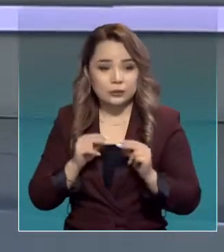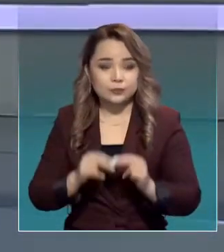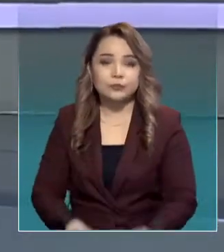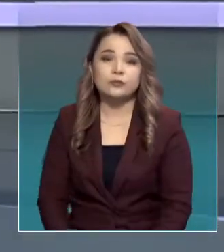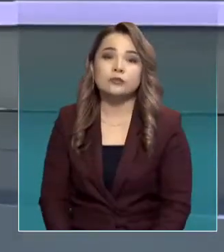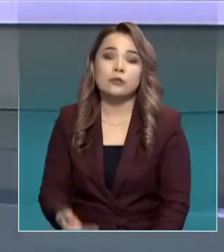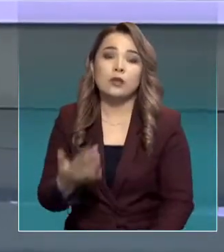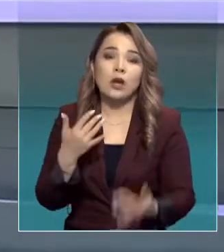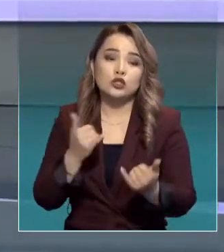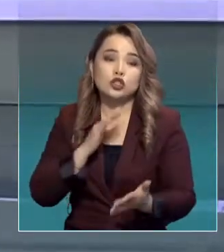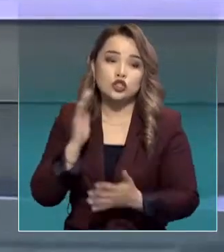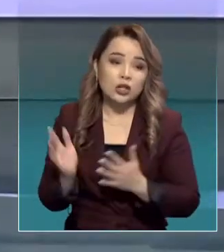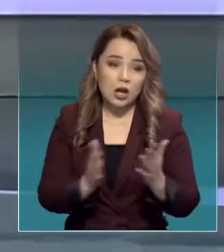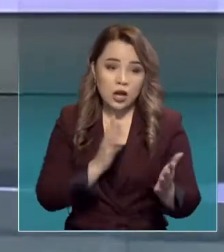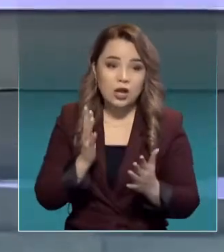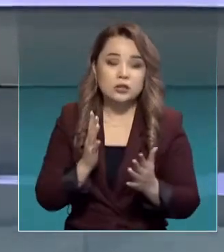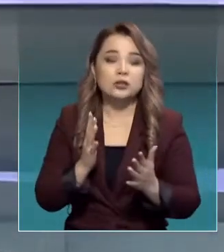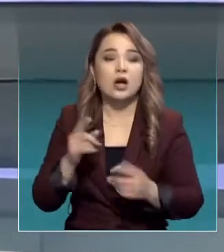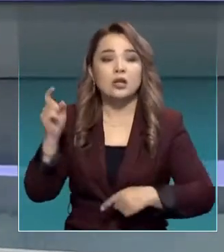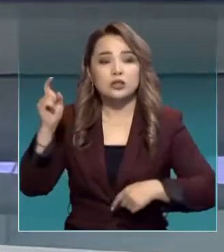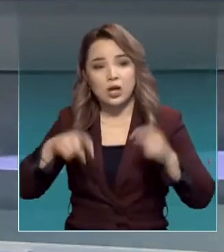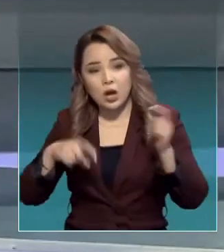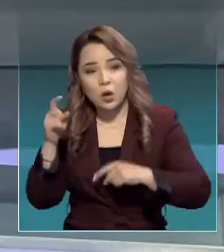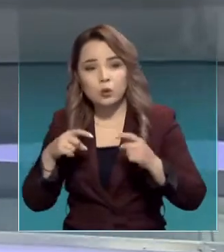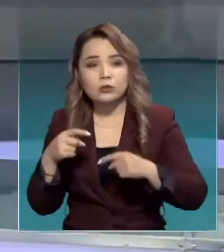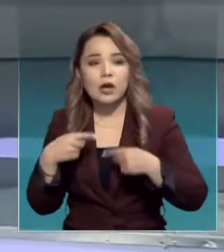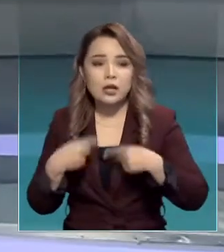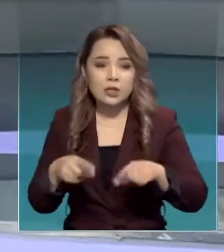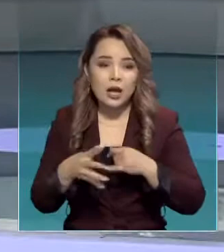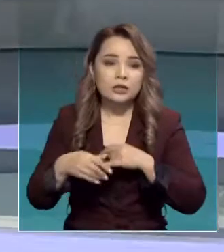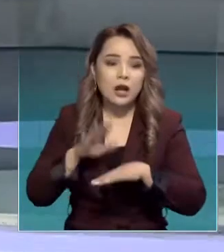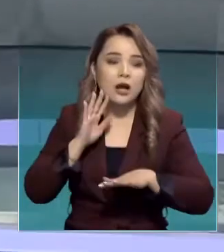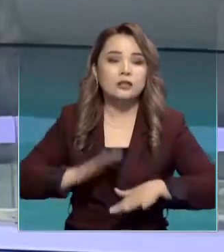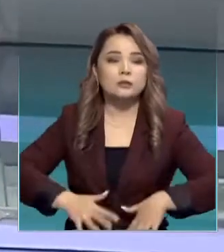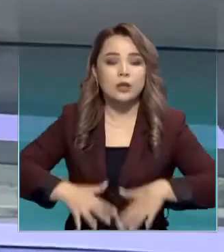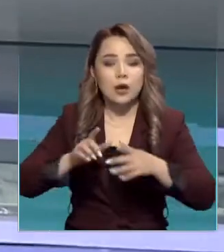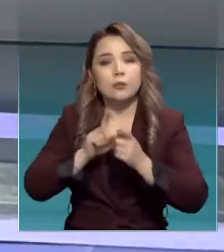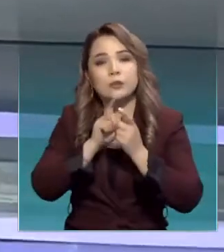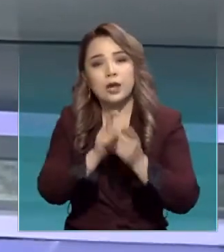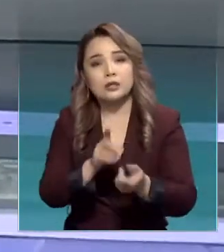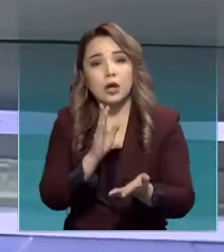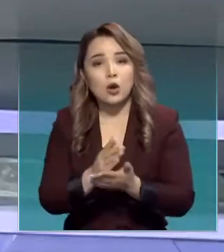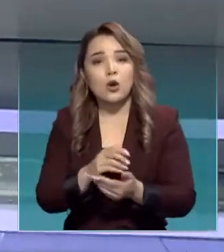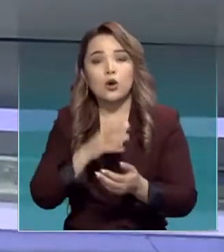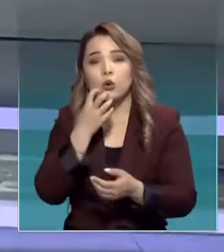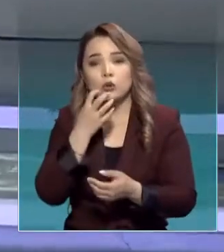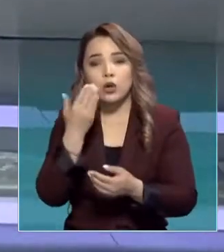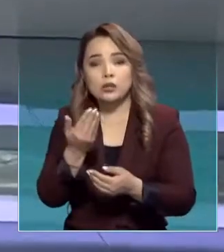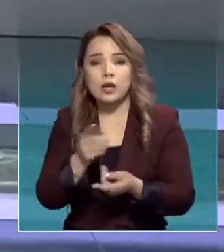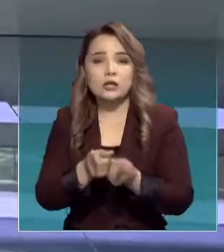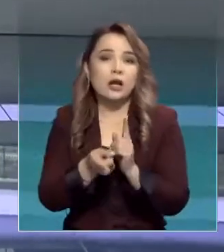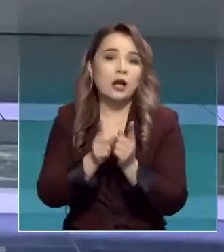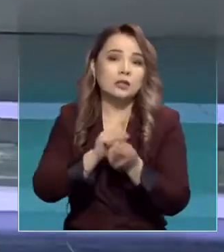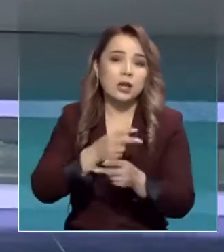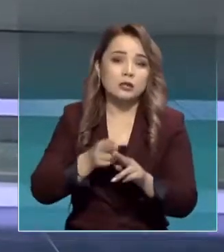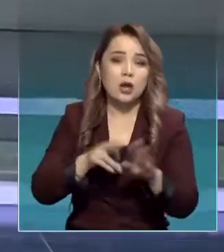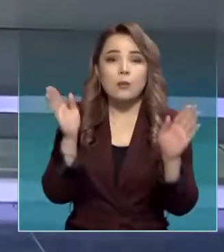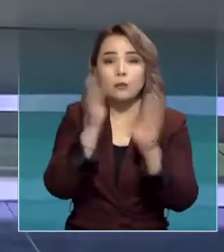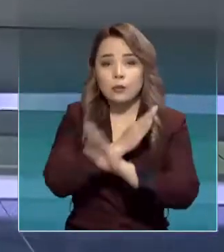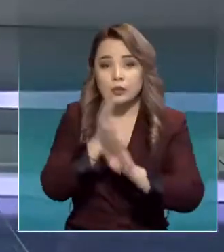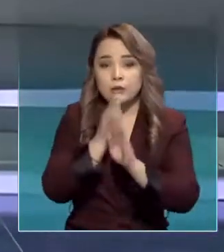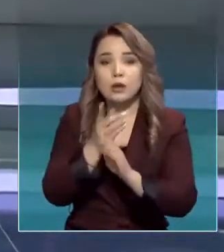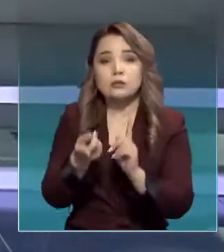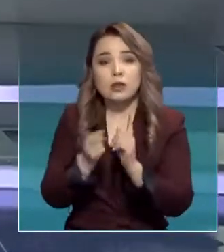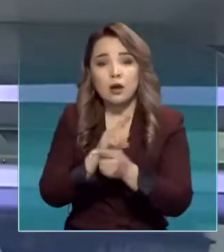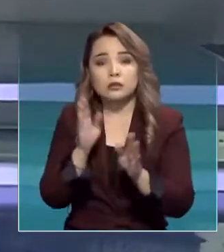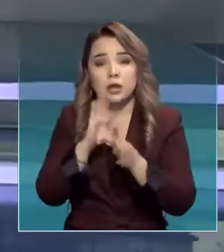Бірде дауыл, бірде жауын. Бұл аптада да Қазақстанның бірнеше аймағы тасқын сумен күресті. Күннің күрт жылынуы тұрғындарды әбігерге салды,